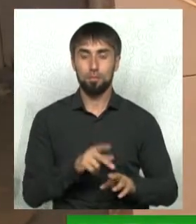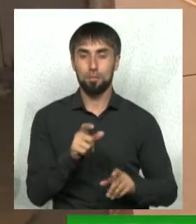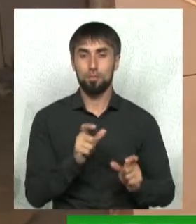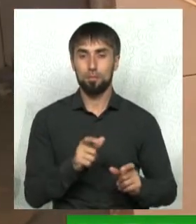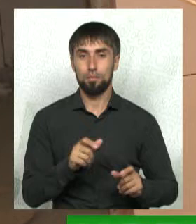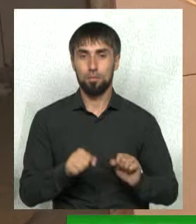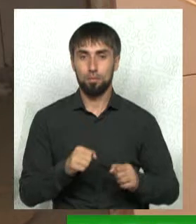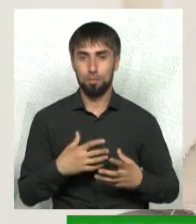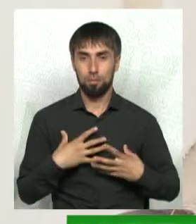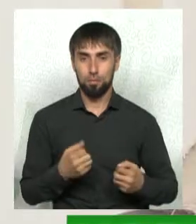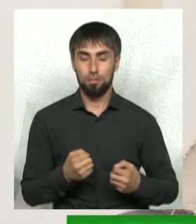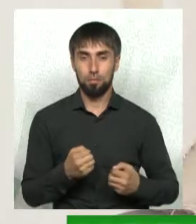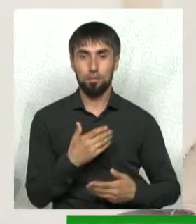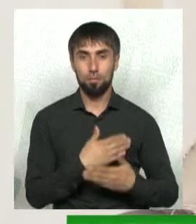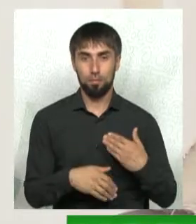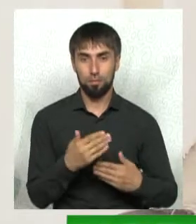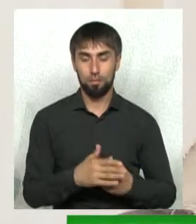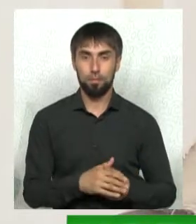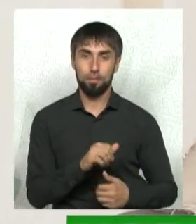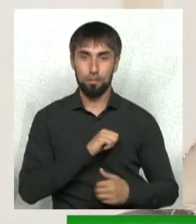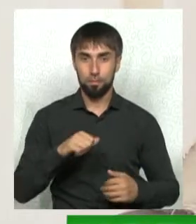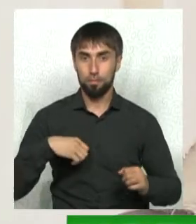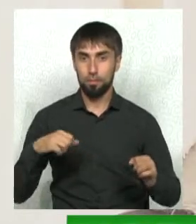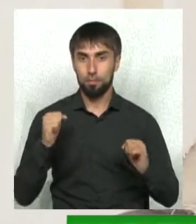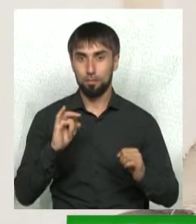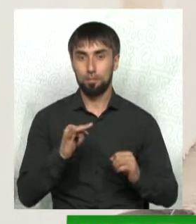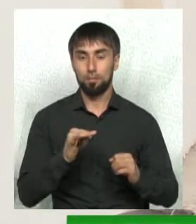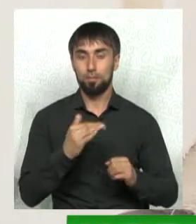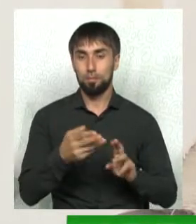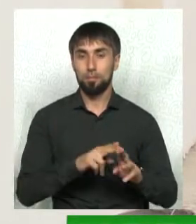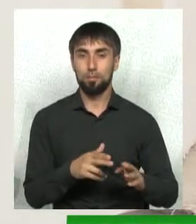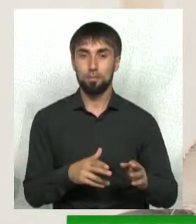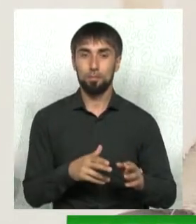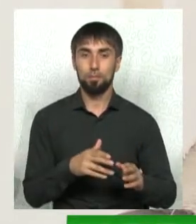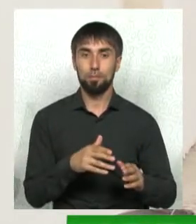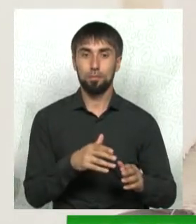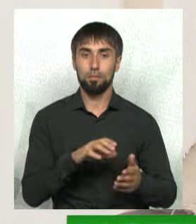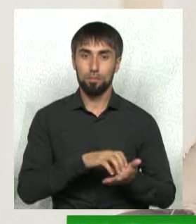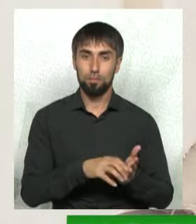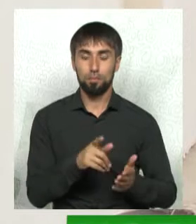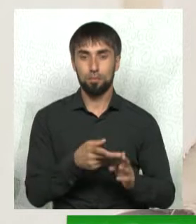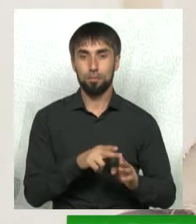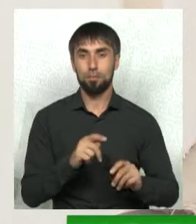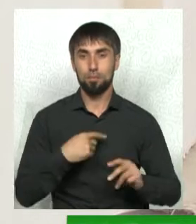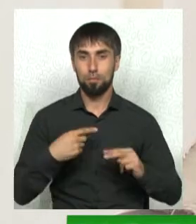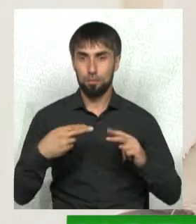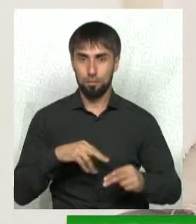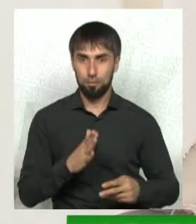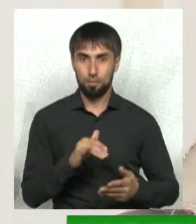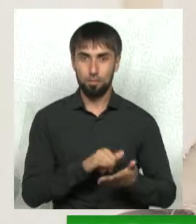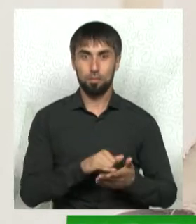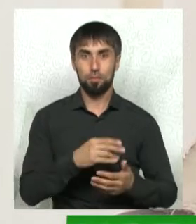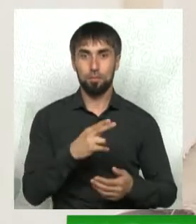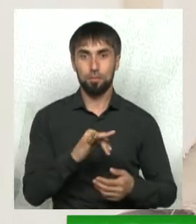ограниченными возможностями. Сам спортзал и помещение вспомогательного назначения. Это раздевалка,